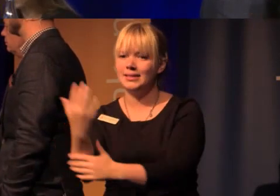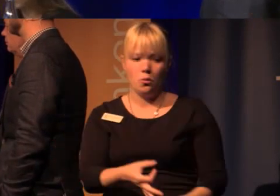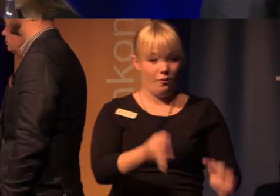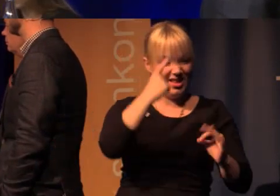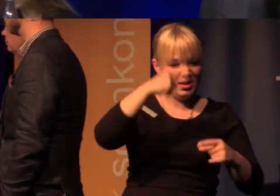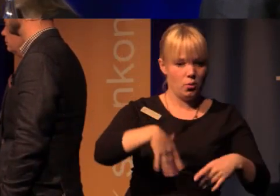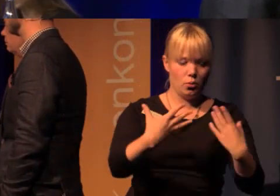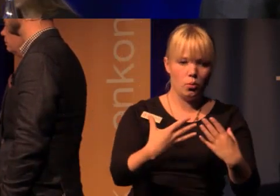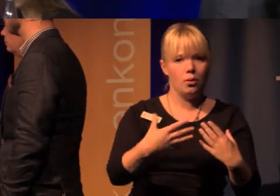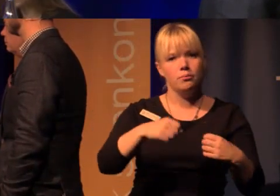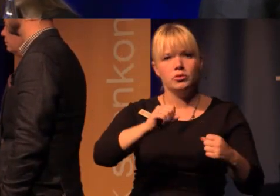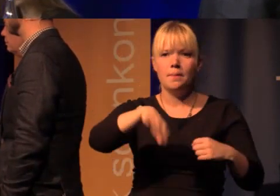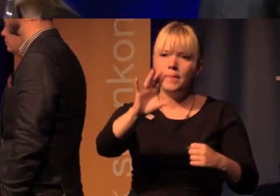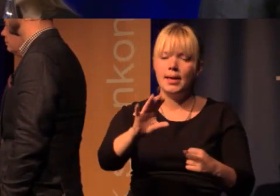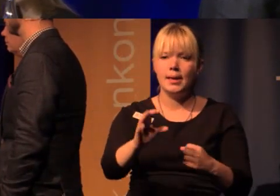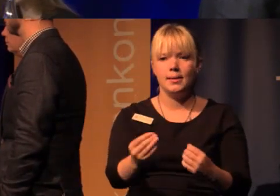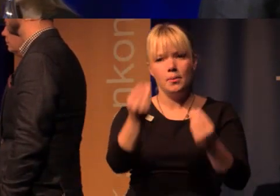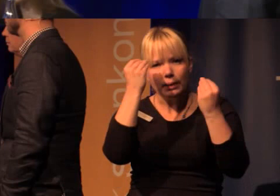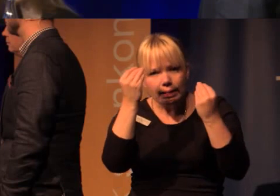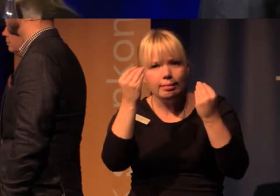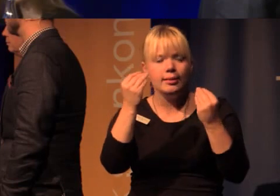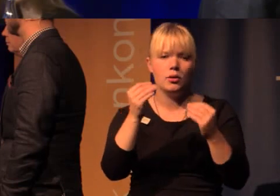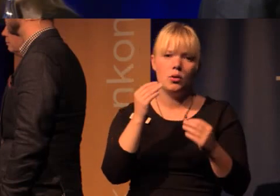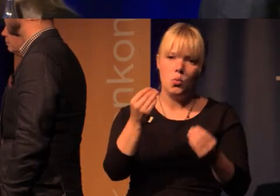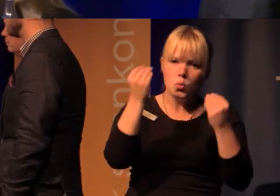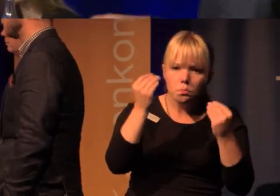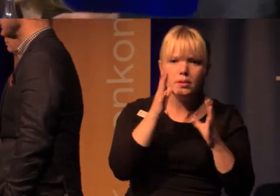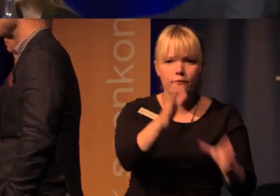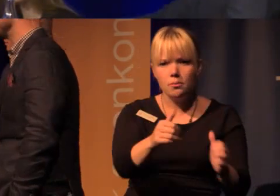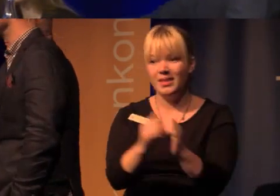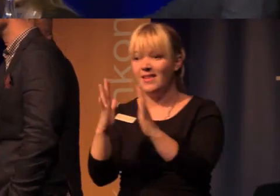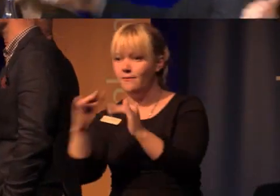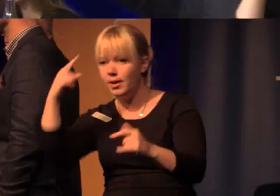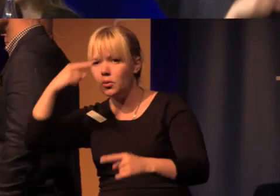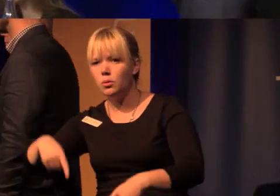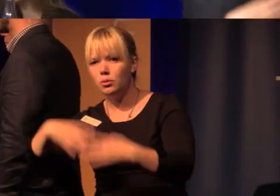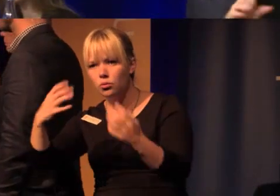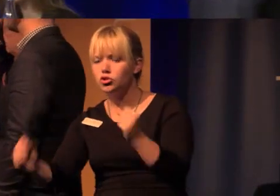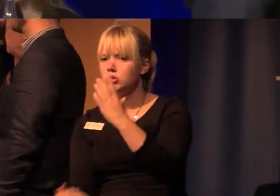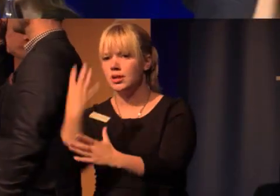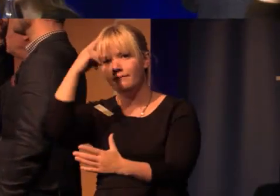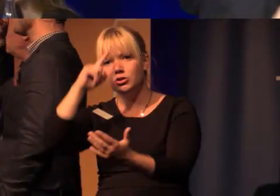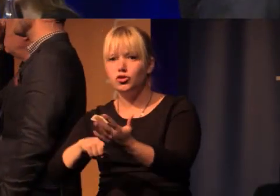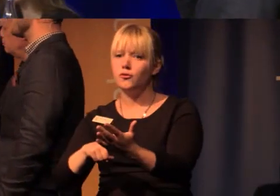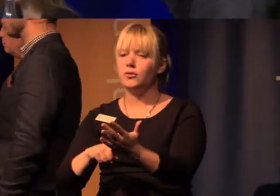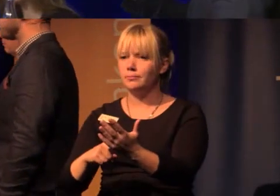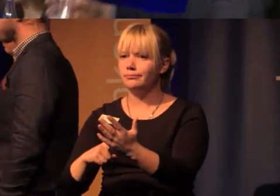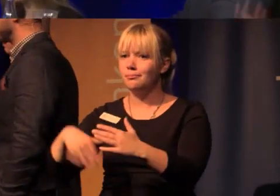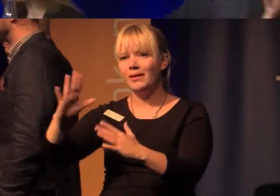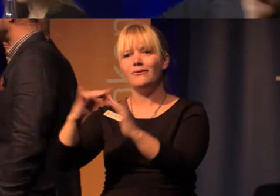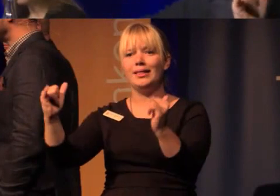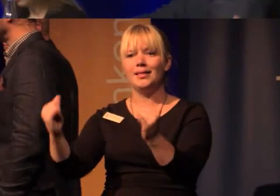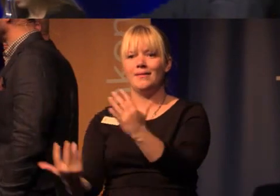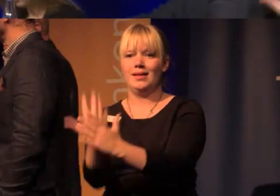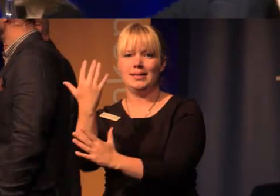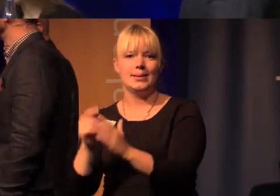till att ha ett tydligt bildningsfokus eller utbildningsfokus, medan den fria kulturen och det fria kulturskapandet behöver kliva fram och växa ännu mer. Det man